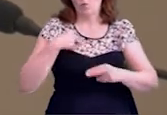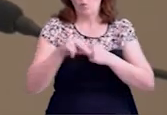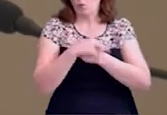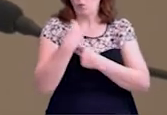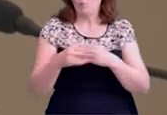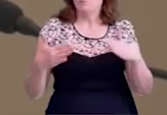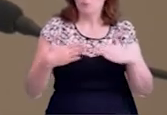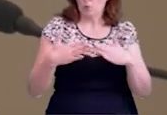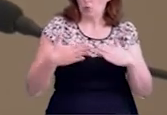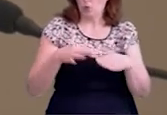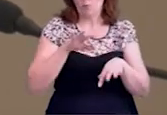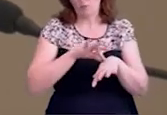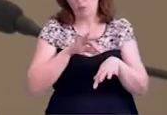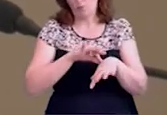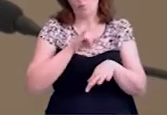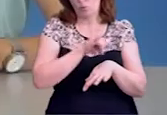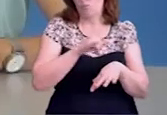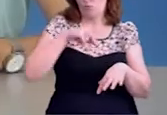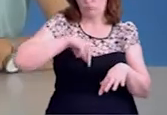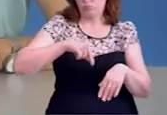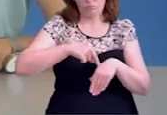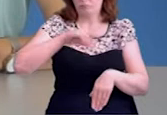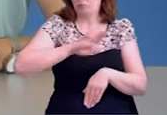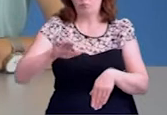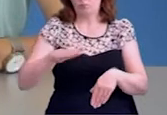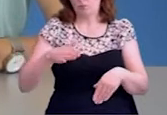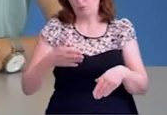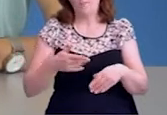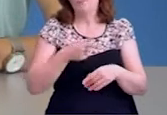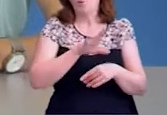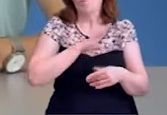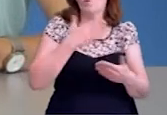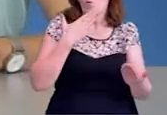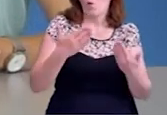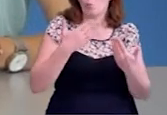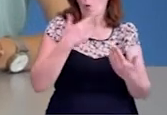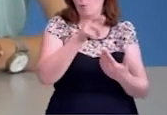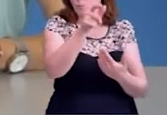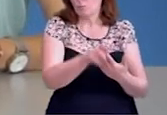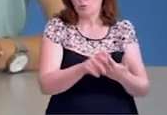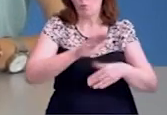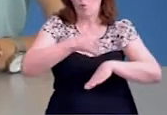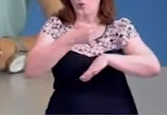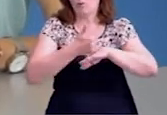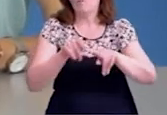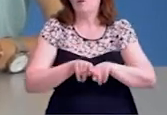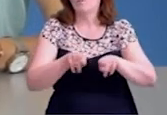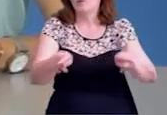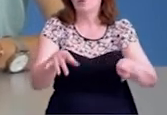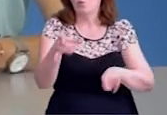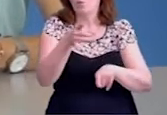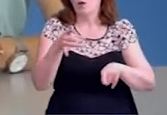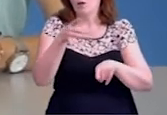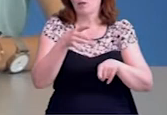лікується вдома, захворювання у нього протікає безсимптомно. Олександр Савченко був контактною особою голови Прилуцької райдержадміністрації